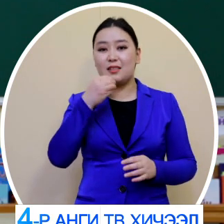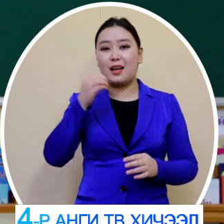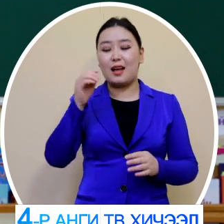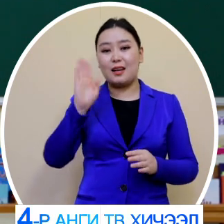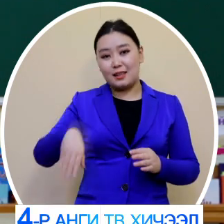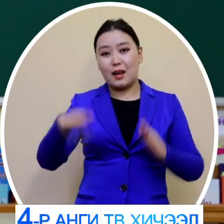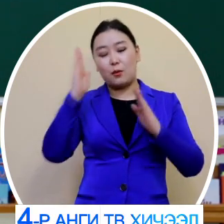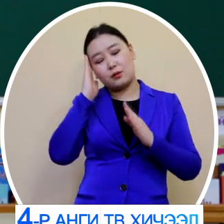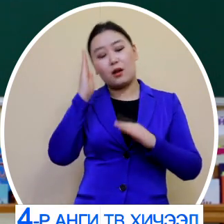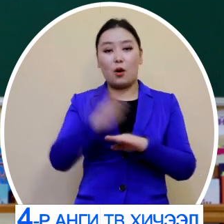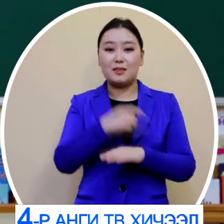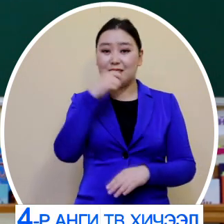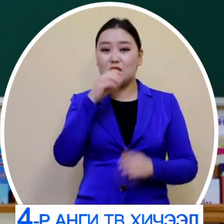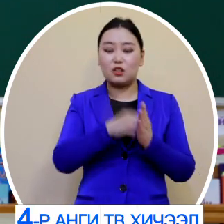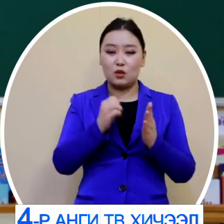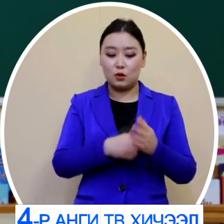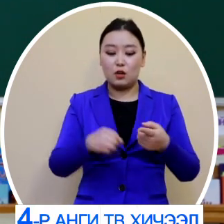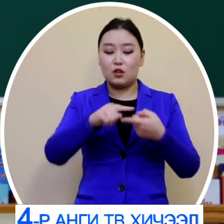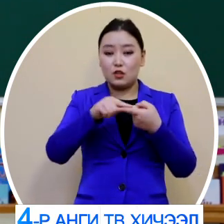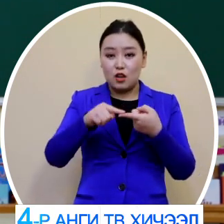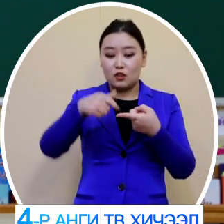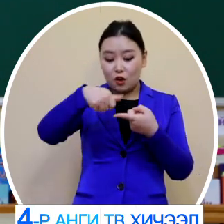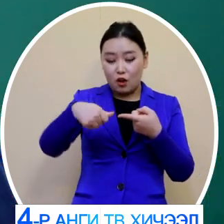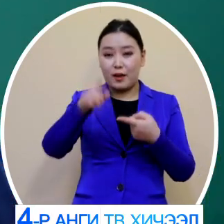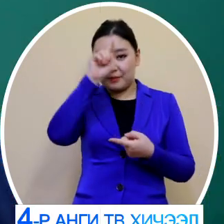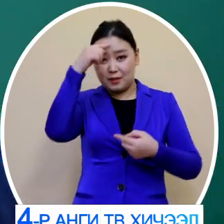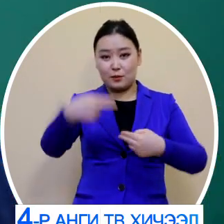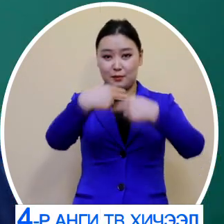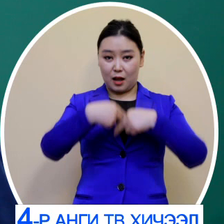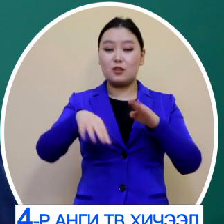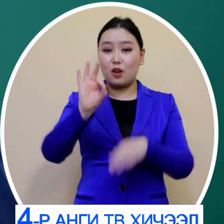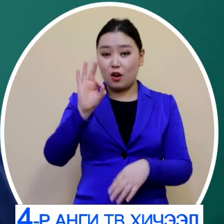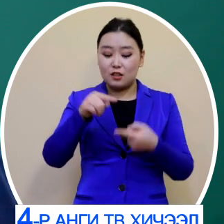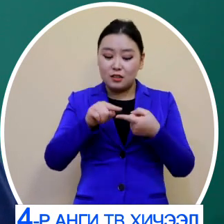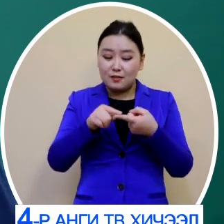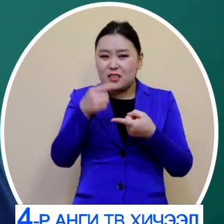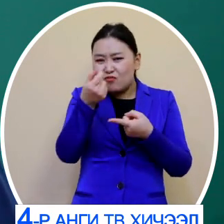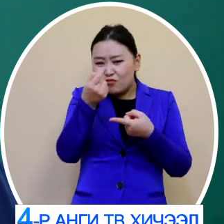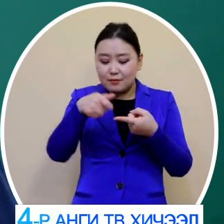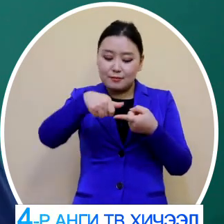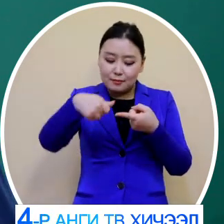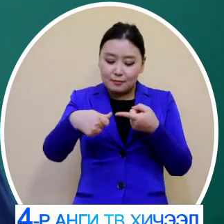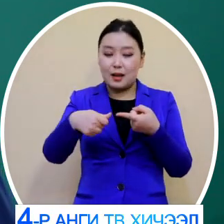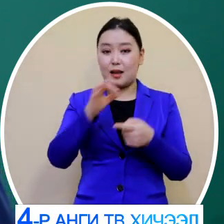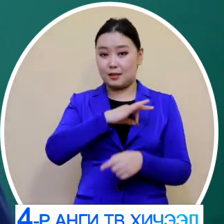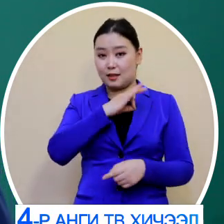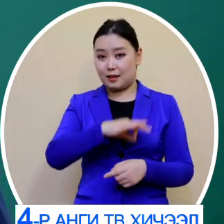тогтмол угаах, шүдний сойцыг болон шүдний ог эмчийн тусламжтайгаар сонгох, шүдний сойцон дээр